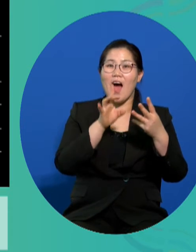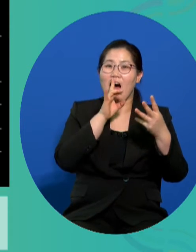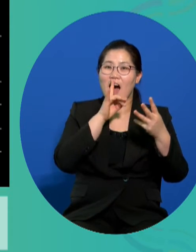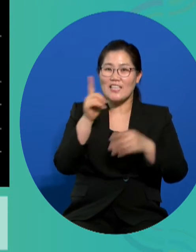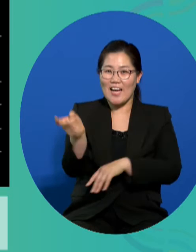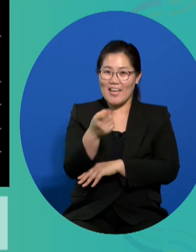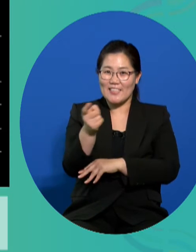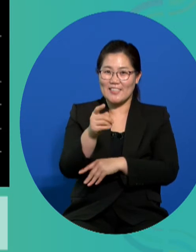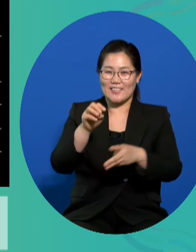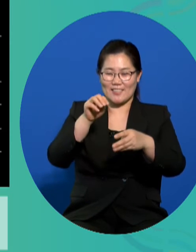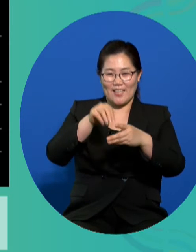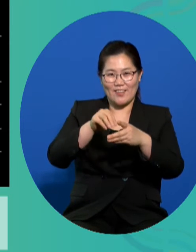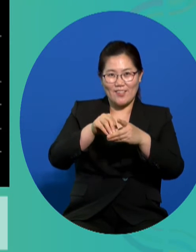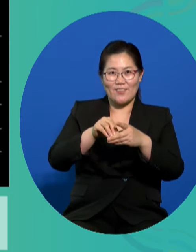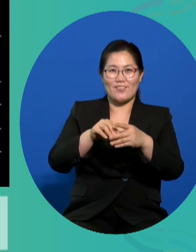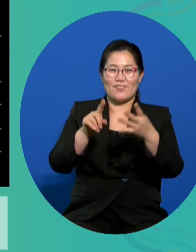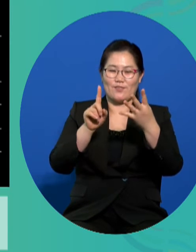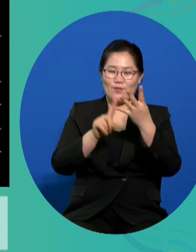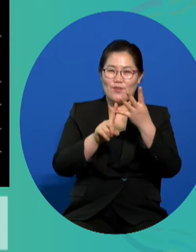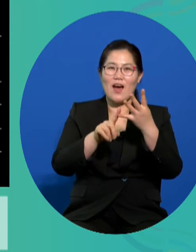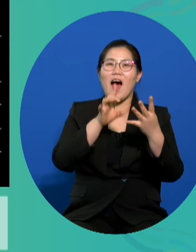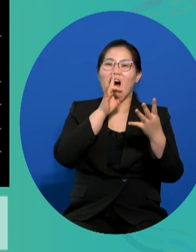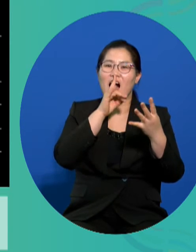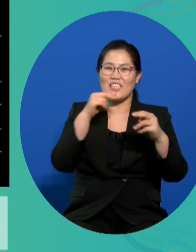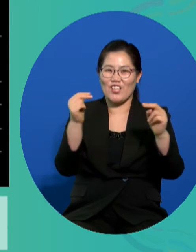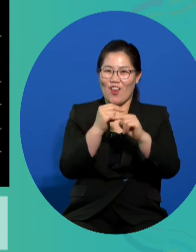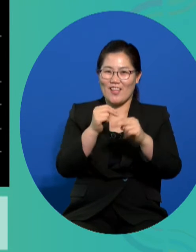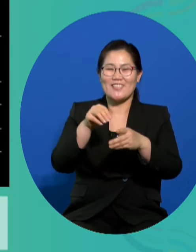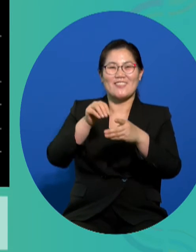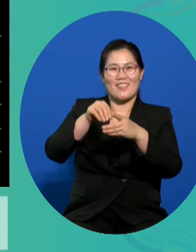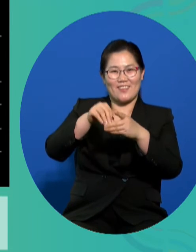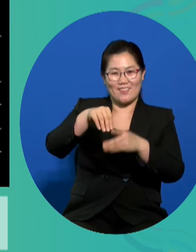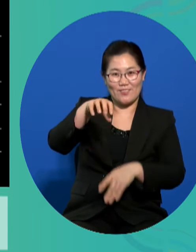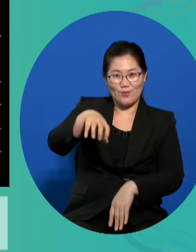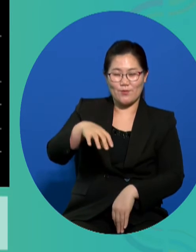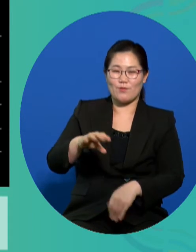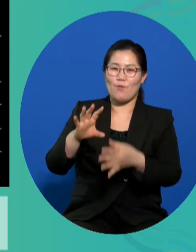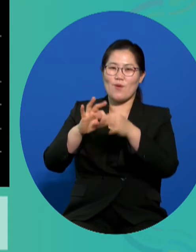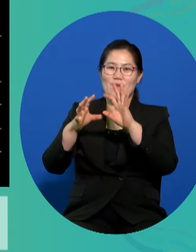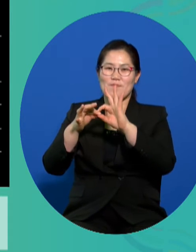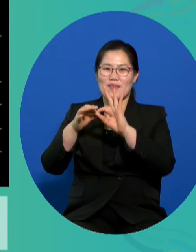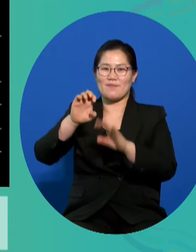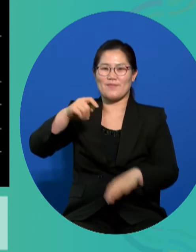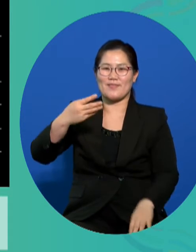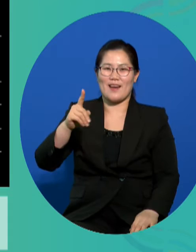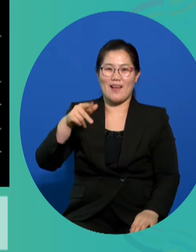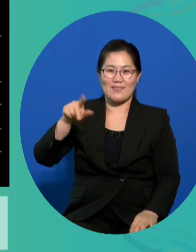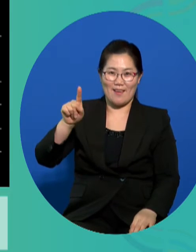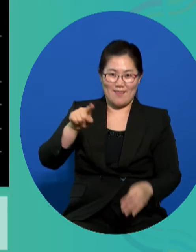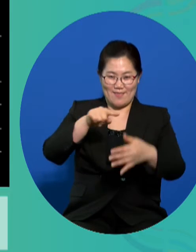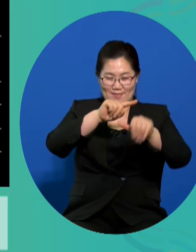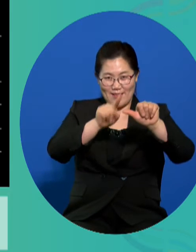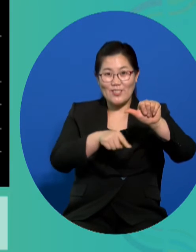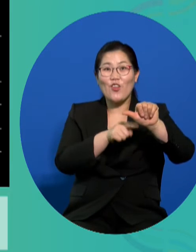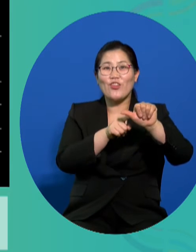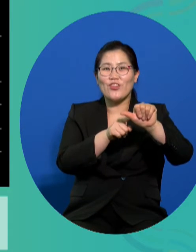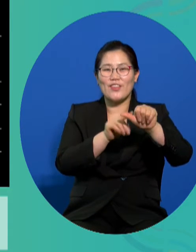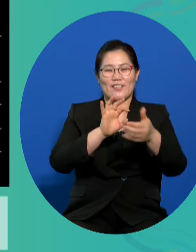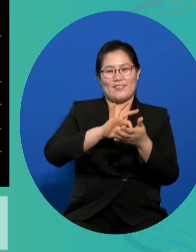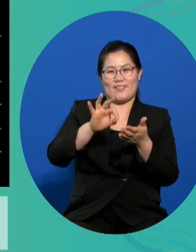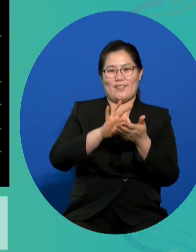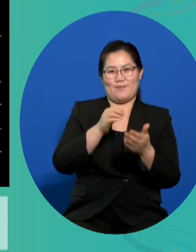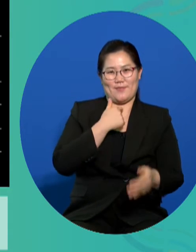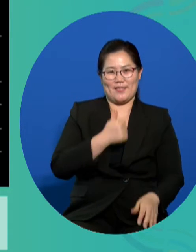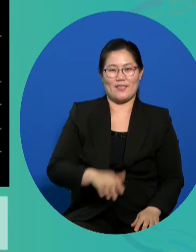플라자. 올림픽 플라자는 지금 이제 철거했기 때문에 기념관이 이제 그 자리에 남아 있습니다. 물론 아쉽지만 또 이거